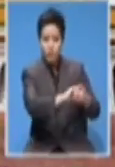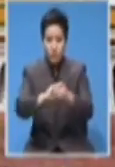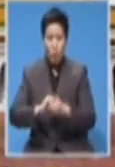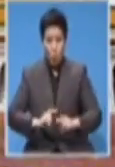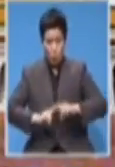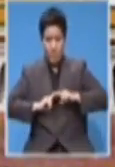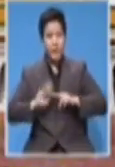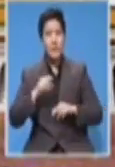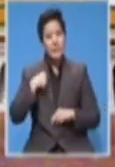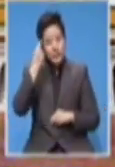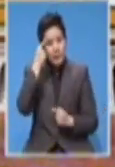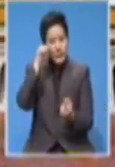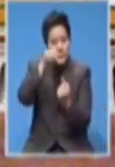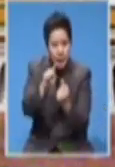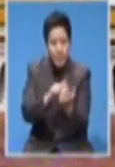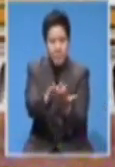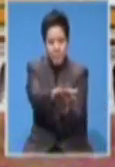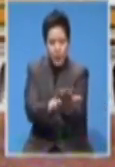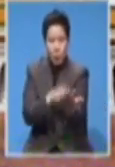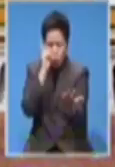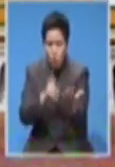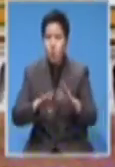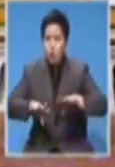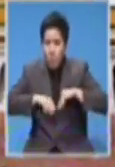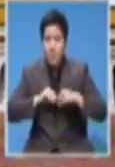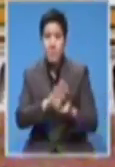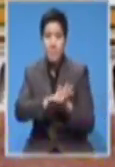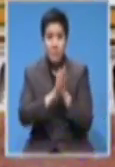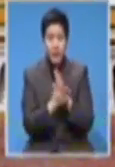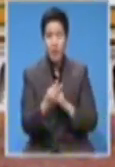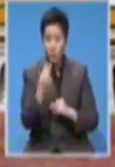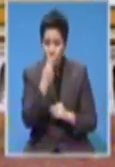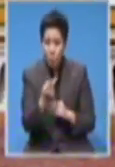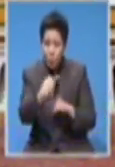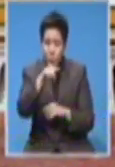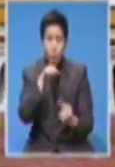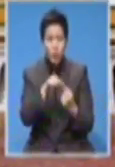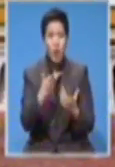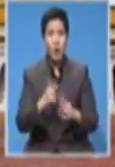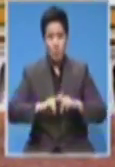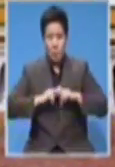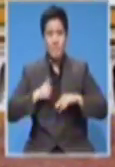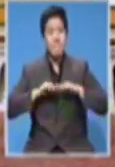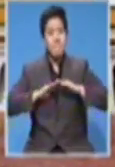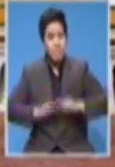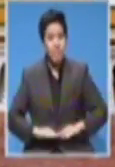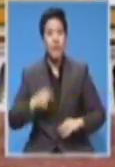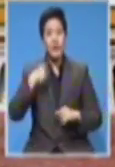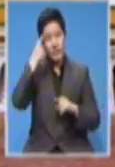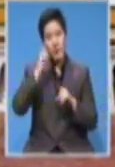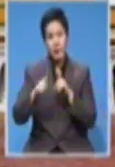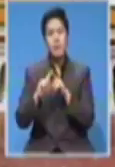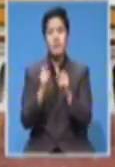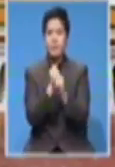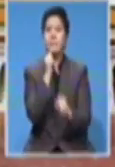ตัวแล้วก็ยอมรับว่าประเทศชาติเราต้องปฏิรูปนะครับหันมามองผลประโยชน์ส่วนรวม ลดอัตราตัวเองลงไปผมคิดว่าเราทำได้